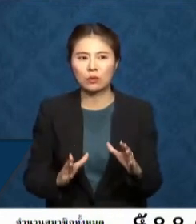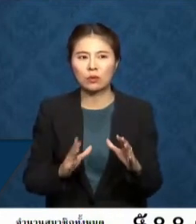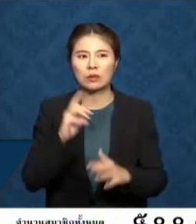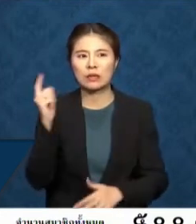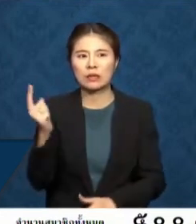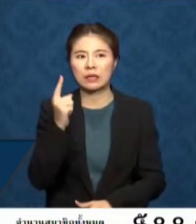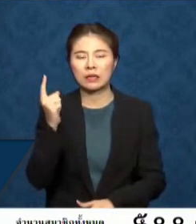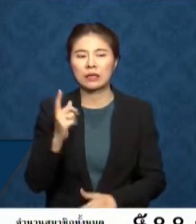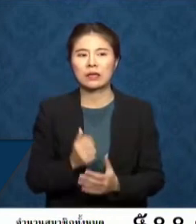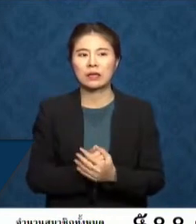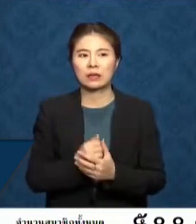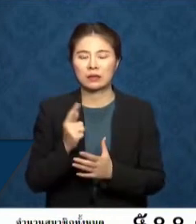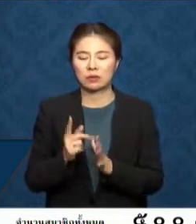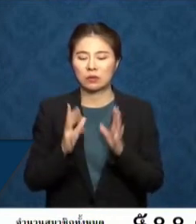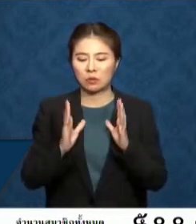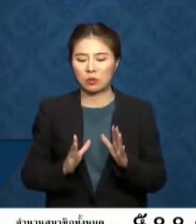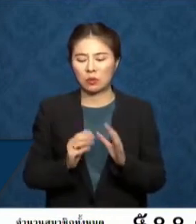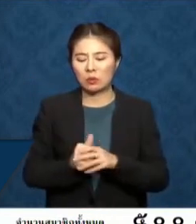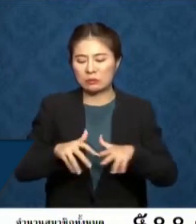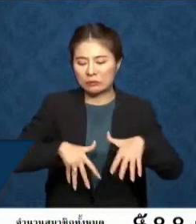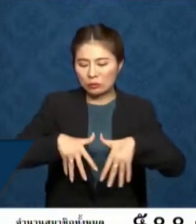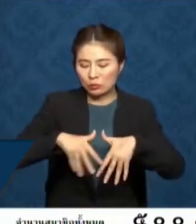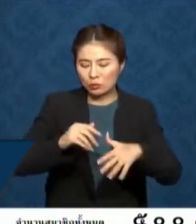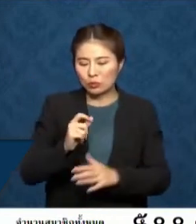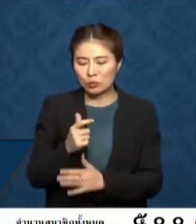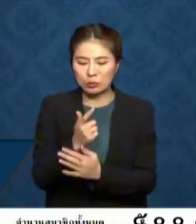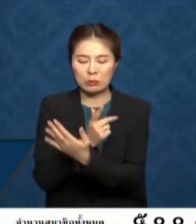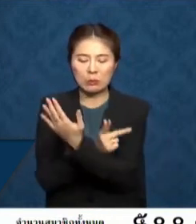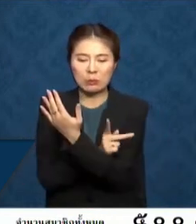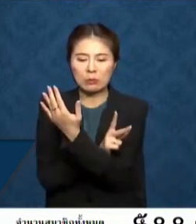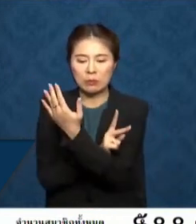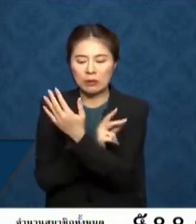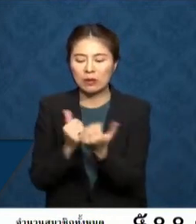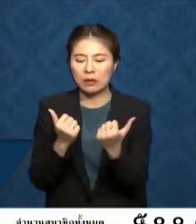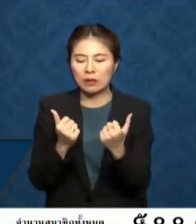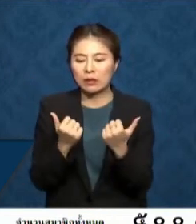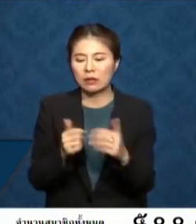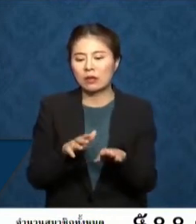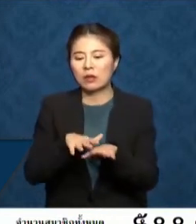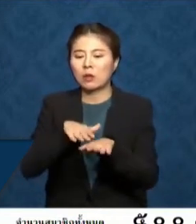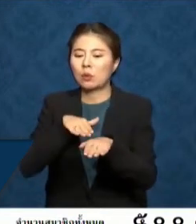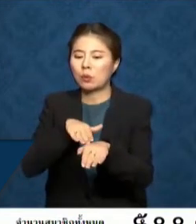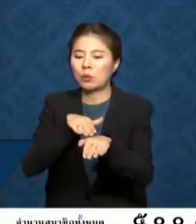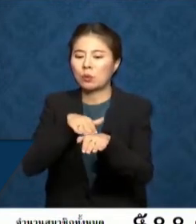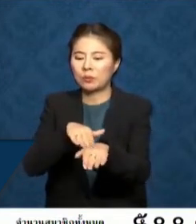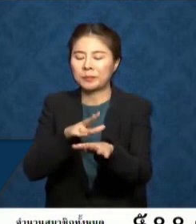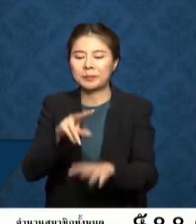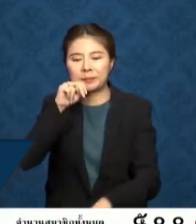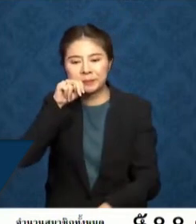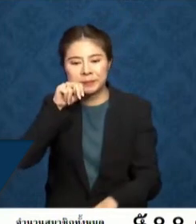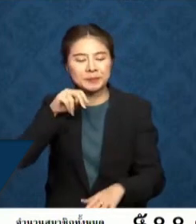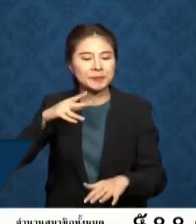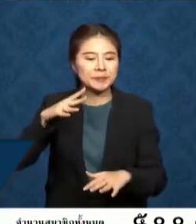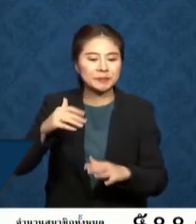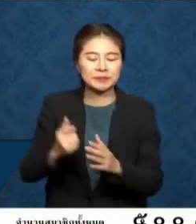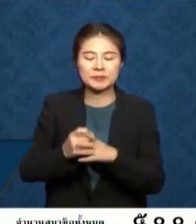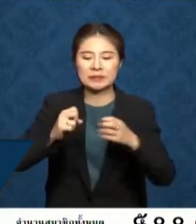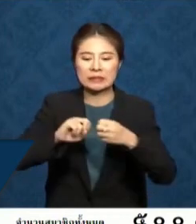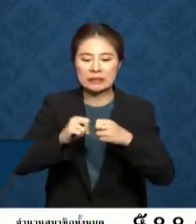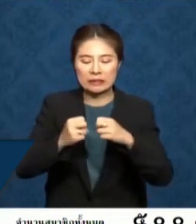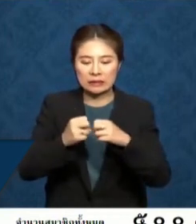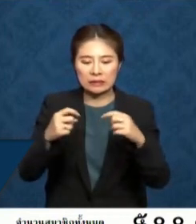กินแล้วครับคนภูเก็ตเริ่มบ่นแล้วครับรถติดอะไรน้ำไม่พอใช้ ปัญหาต่างๆที่เกิดจ